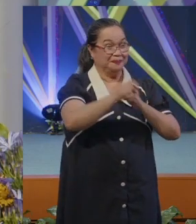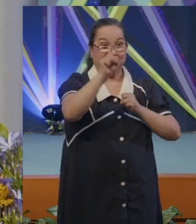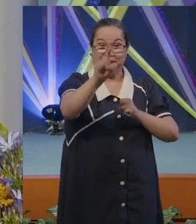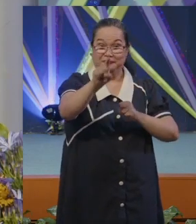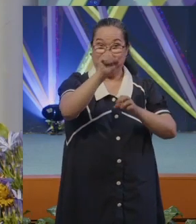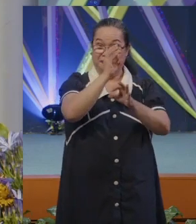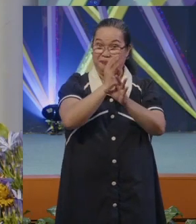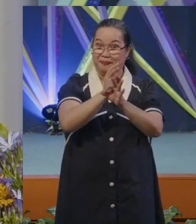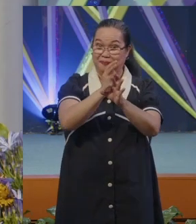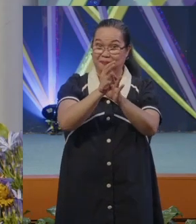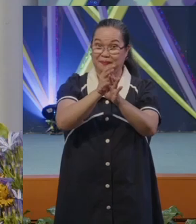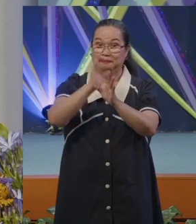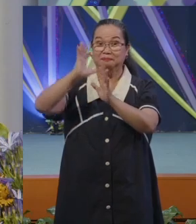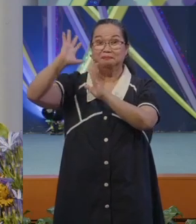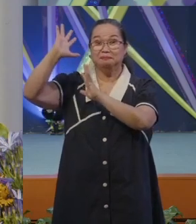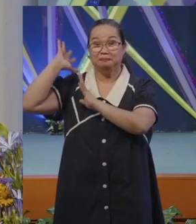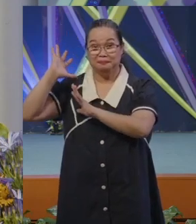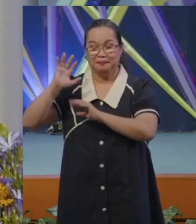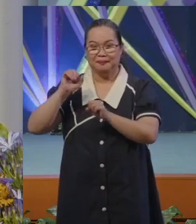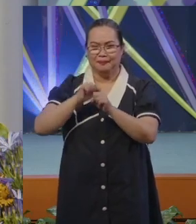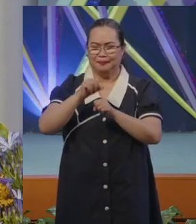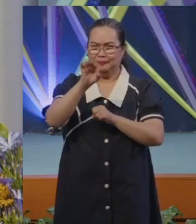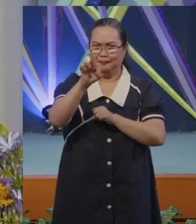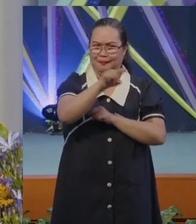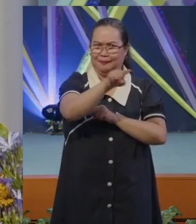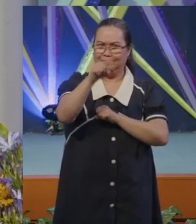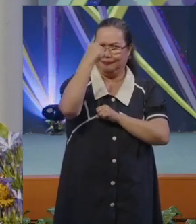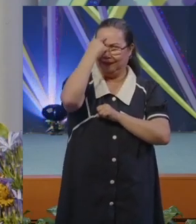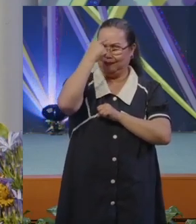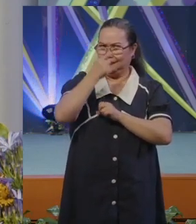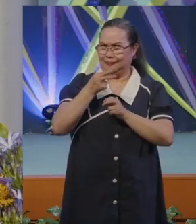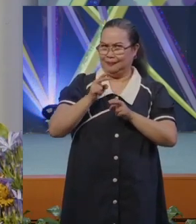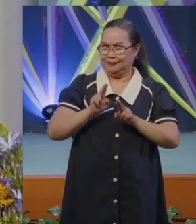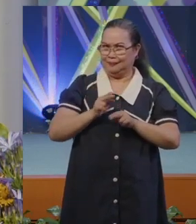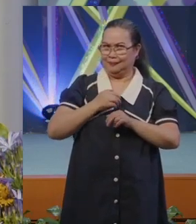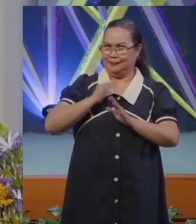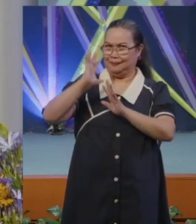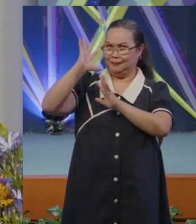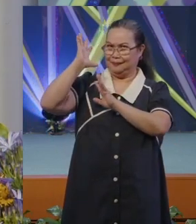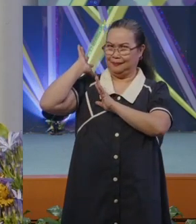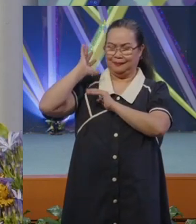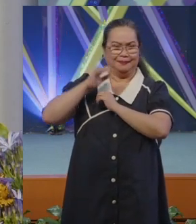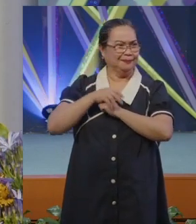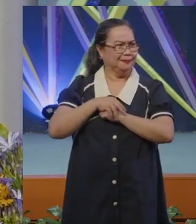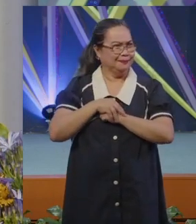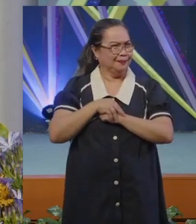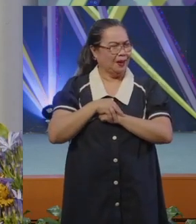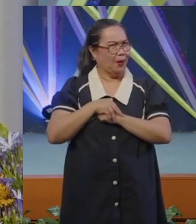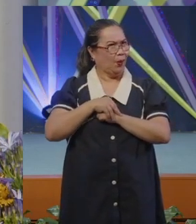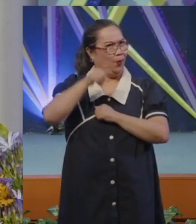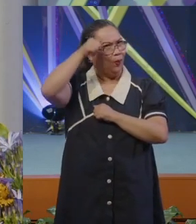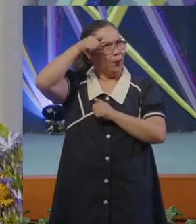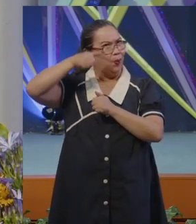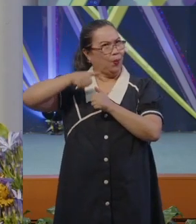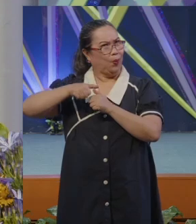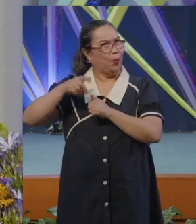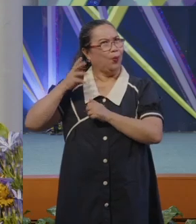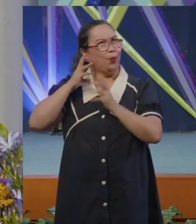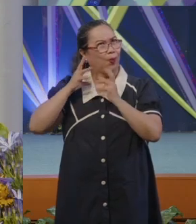katapatan ng Diyos sa nakaraan. So kung iisipin niya ang nangyari sa kanila sa nakaraan, kailangan magkaka-confidence